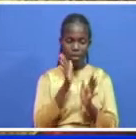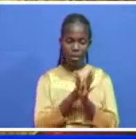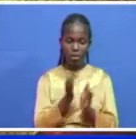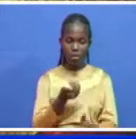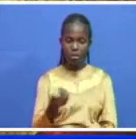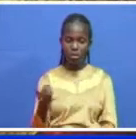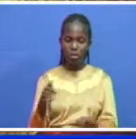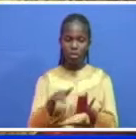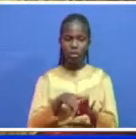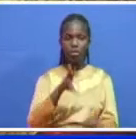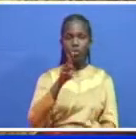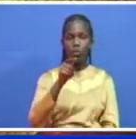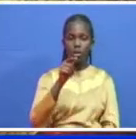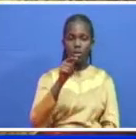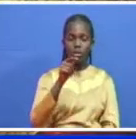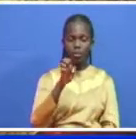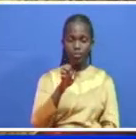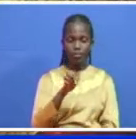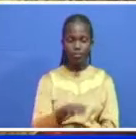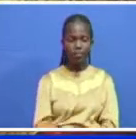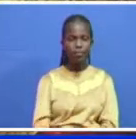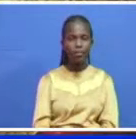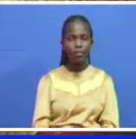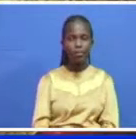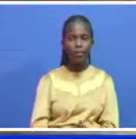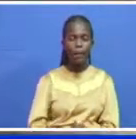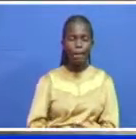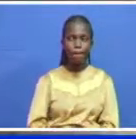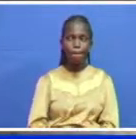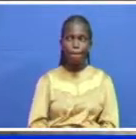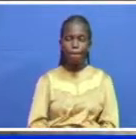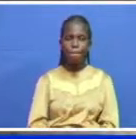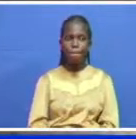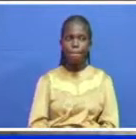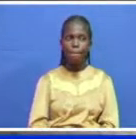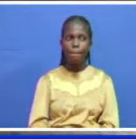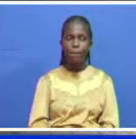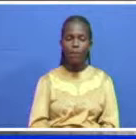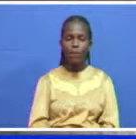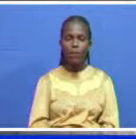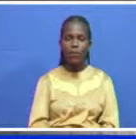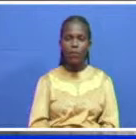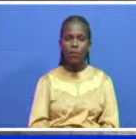kuya wote makuweni Caleb Chalo ni watumba nisia ingewa.